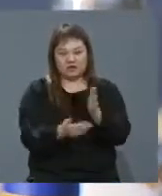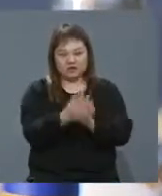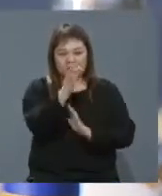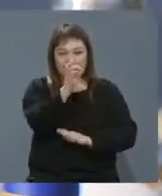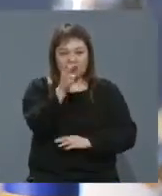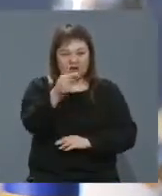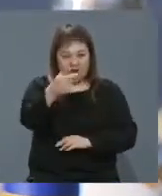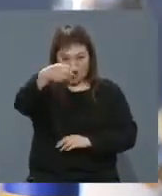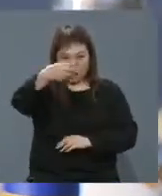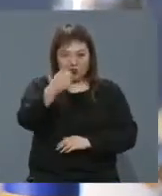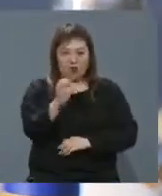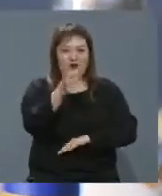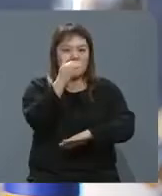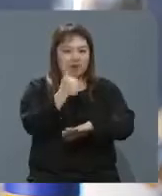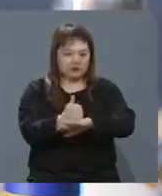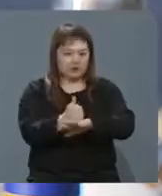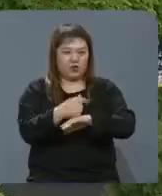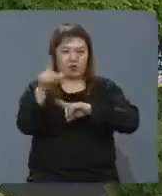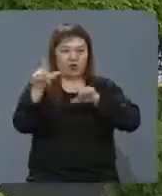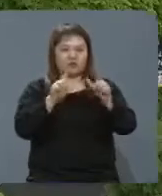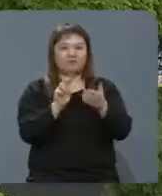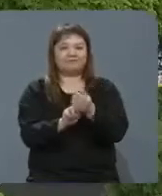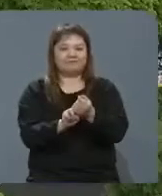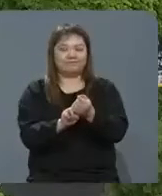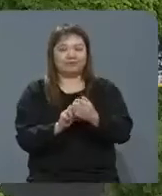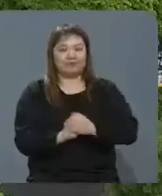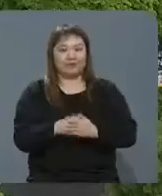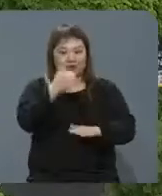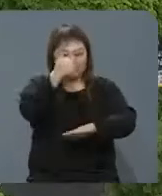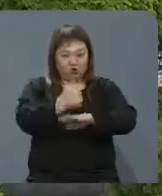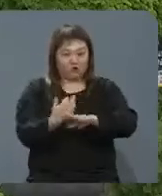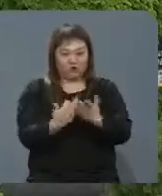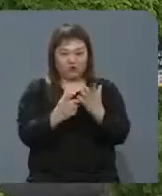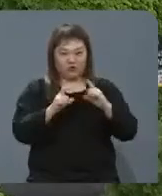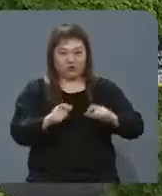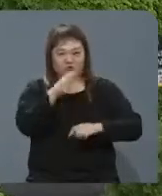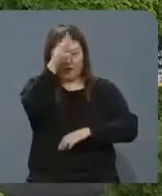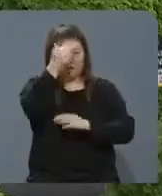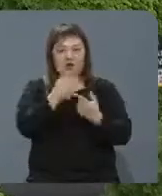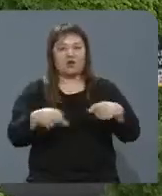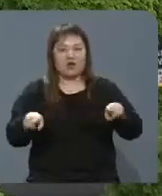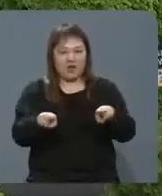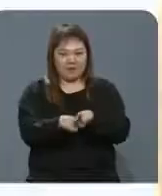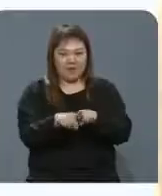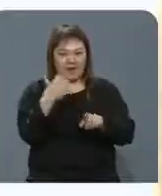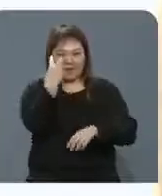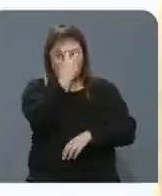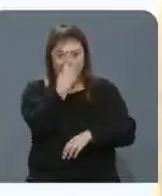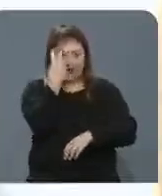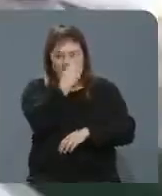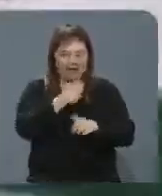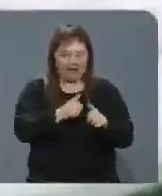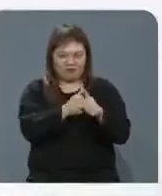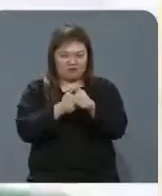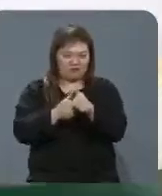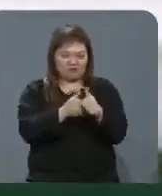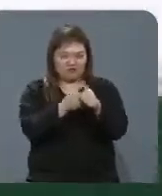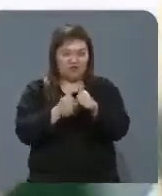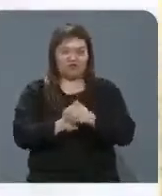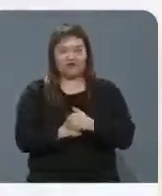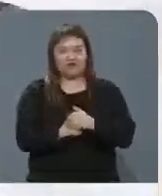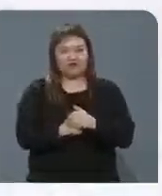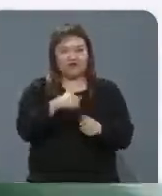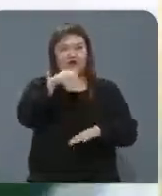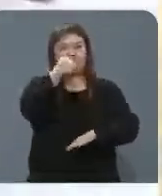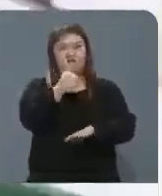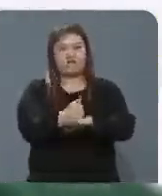일대를 끝으로 행방을 감췄습니다. 결국 제주도는 경찰과 공조해 이 이탈자의 행적을 쫓은 끝에 소재를